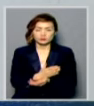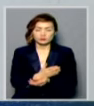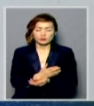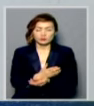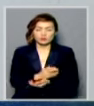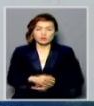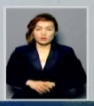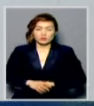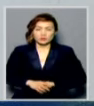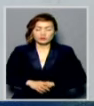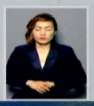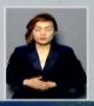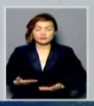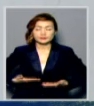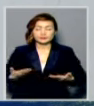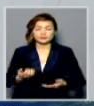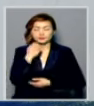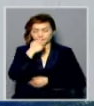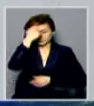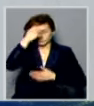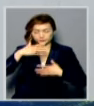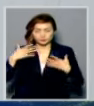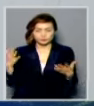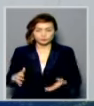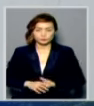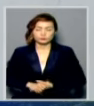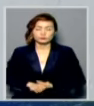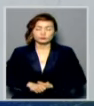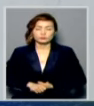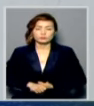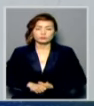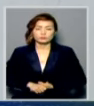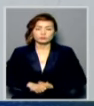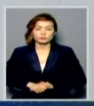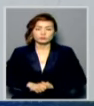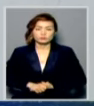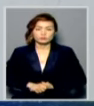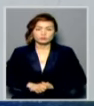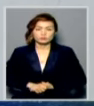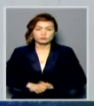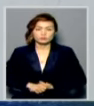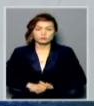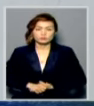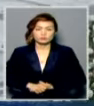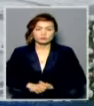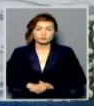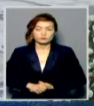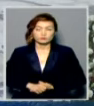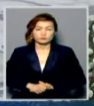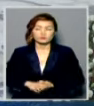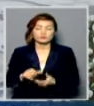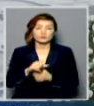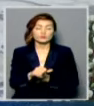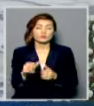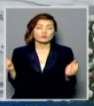және осындай керемет шара ұйымдастырып жатырған сіздерге тағы да аналық жүрегімнен зор алғысымды білдіремін. Рахмет. Бұдан